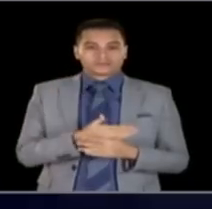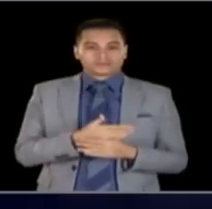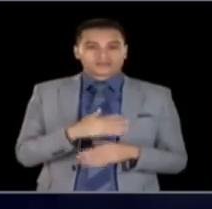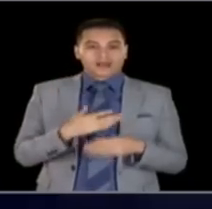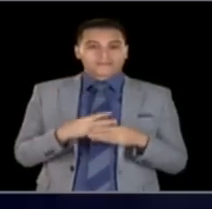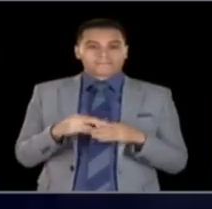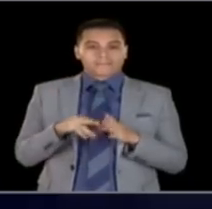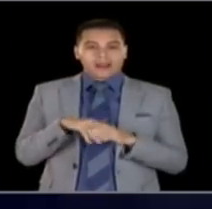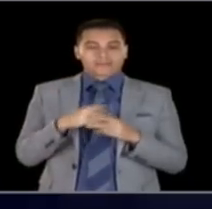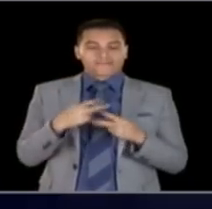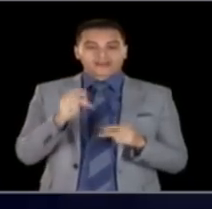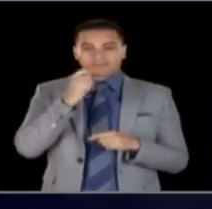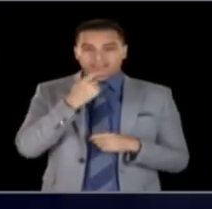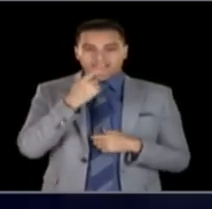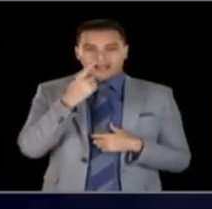اتأسس